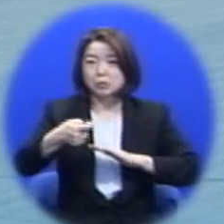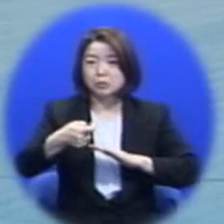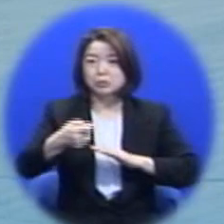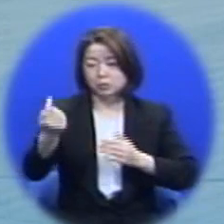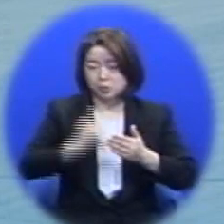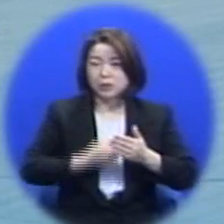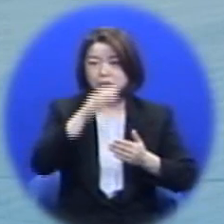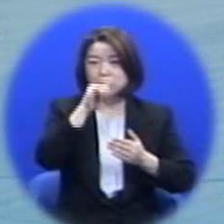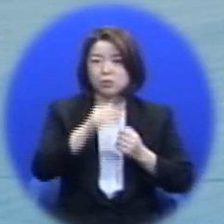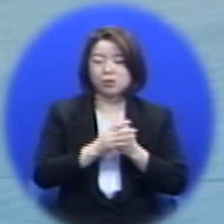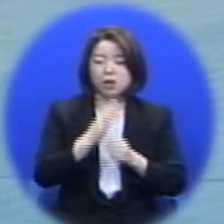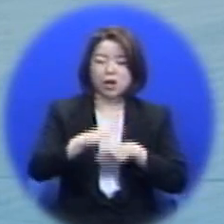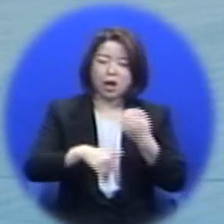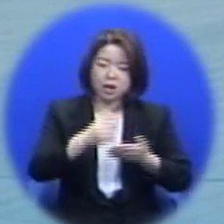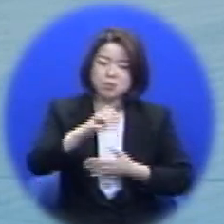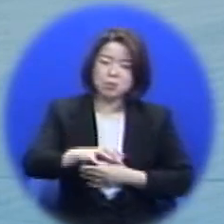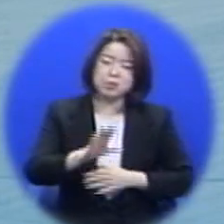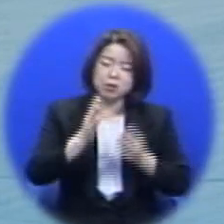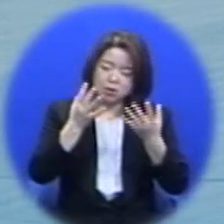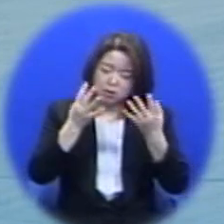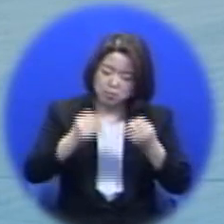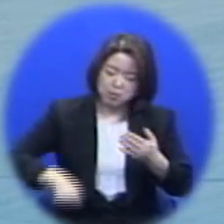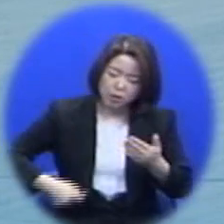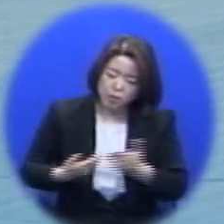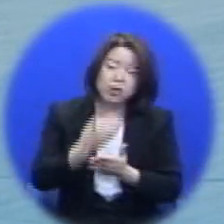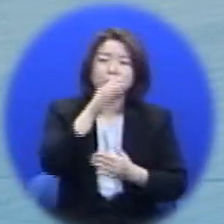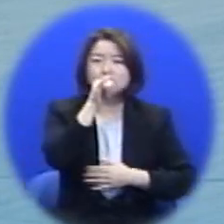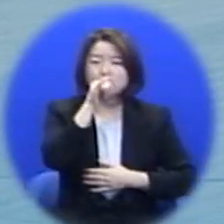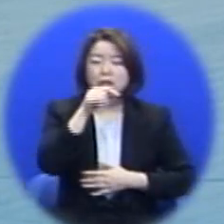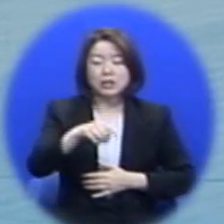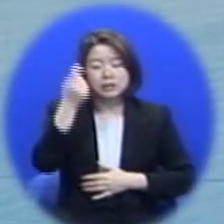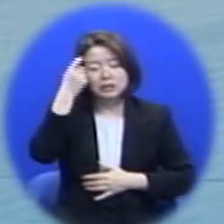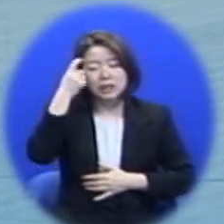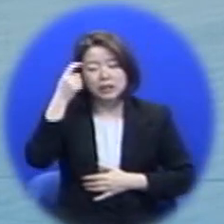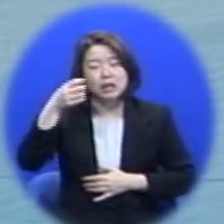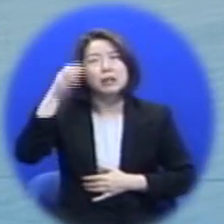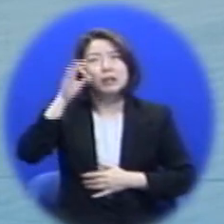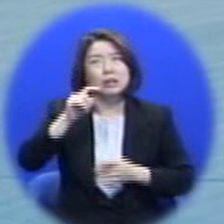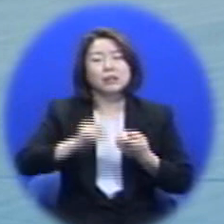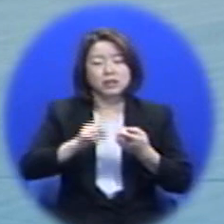얼마나 그 새벽에 회개했는지 모릅니다. 그런 생각을 했다는 것 자체가 너무나